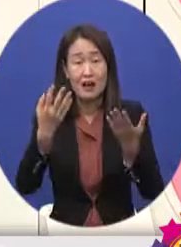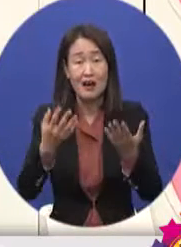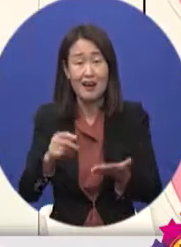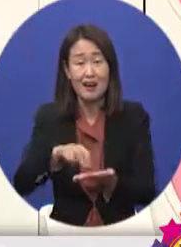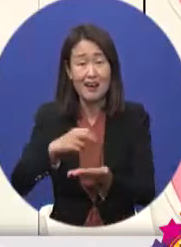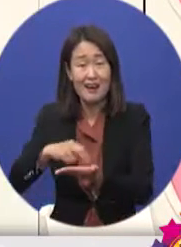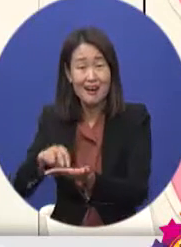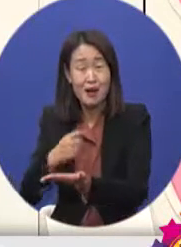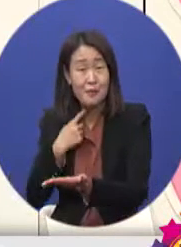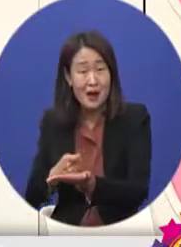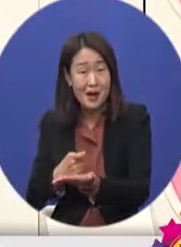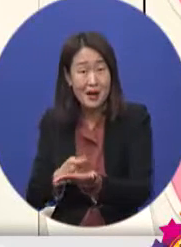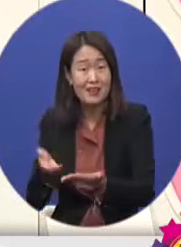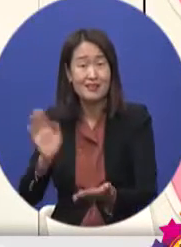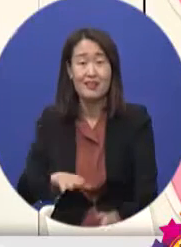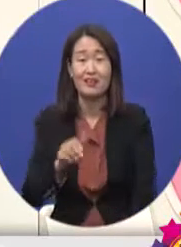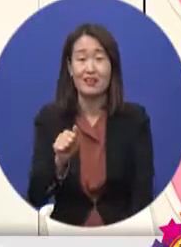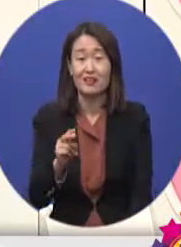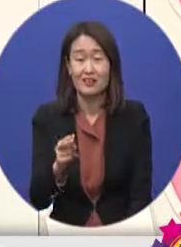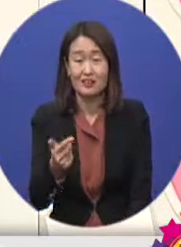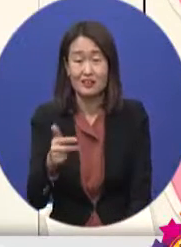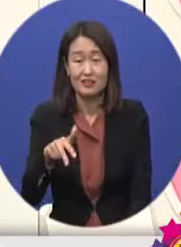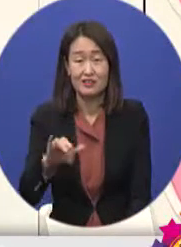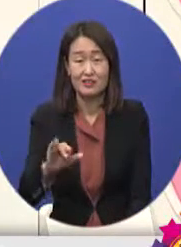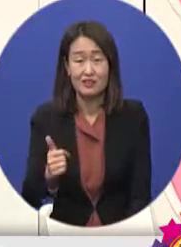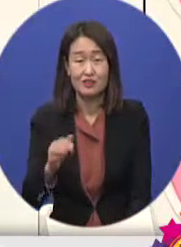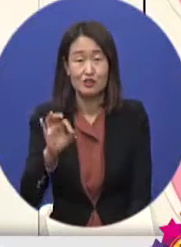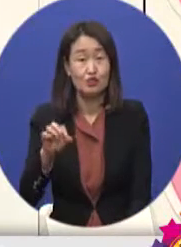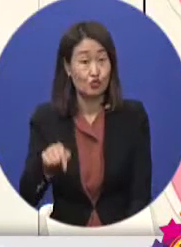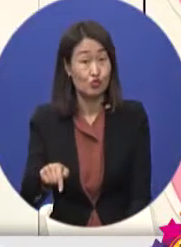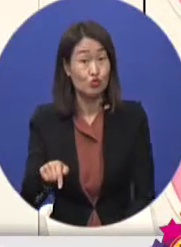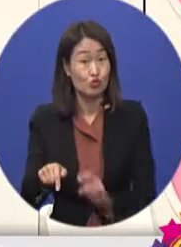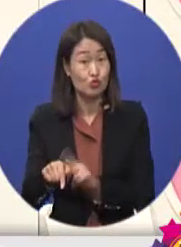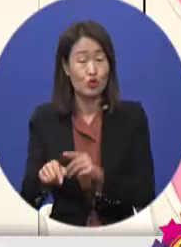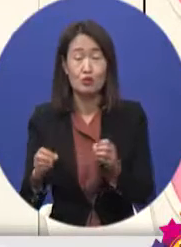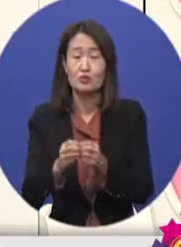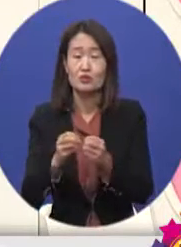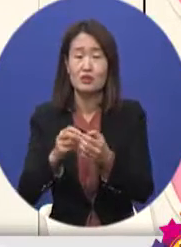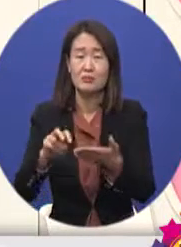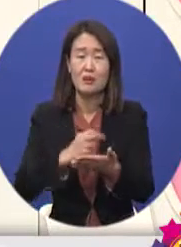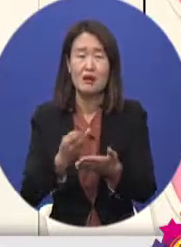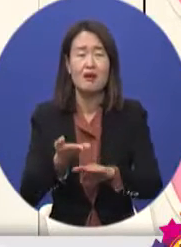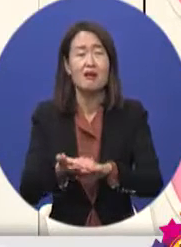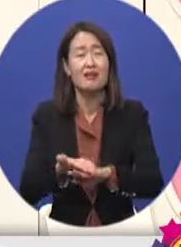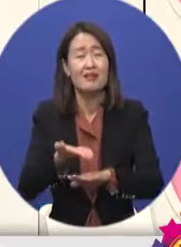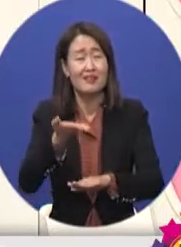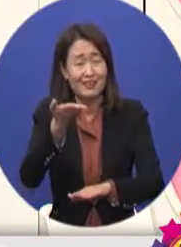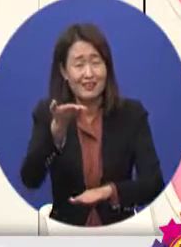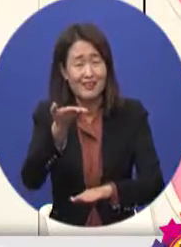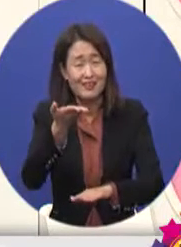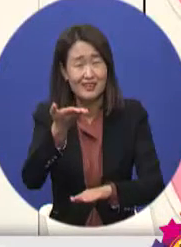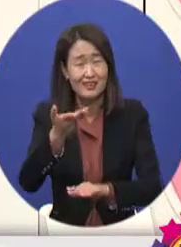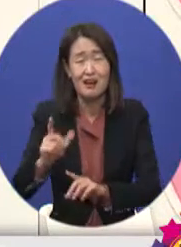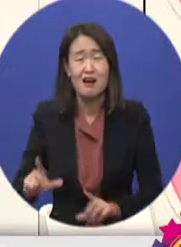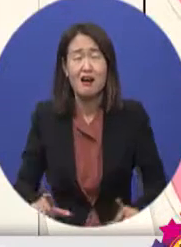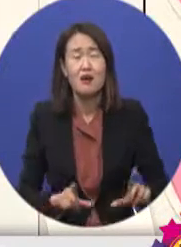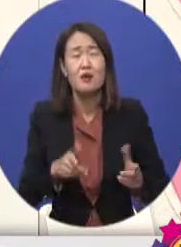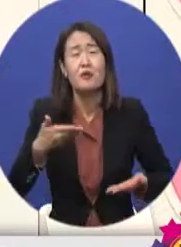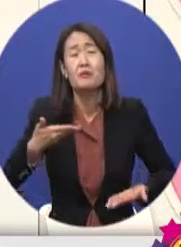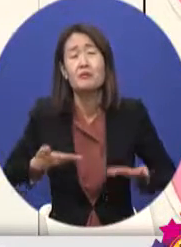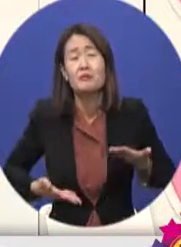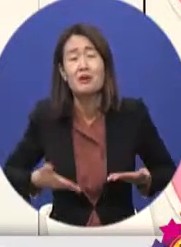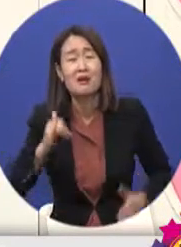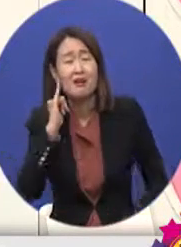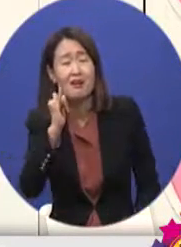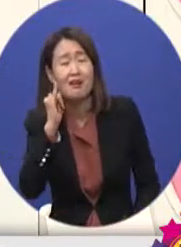해주셨어요. 근데 우리 현진우 씨 아시죠? 진우 씨가 문자를 줬어요. 선배님, 사는 게 바빠서